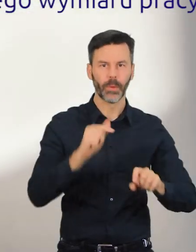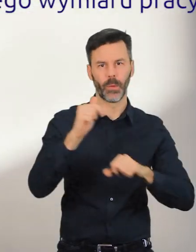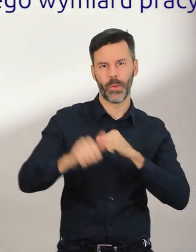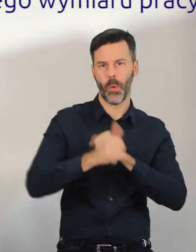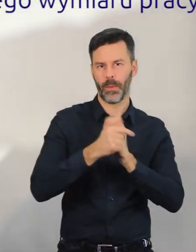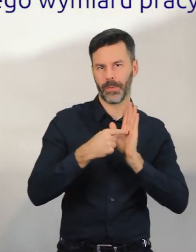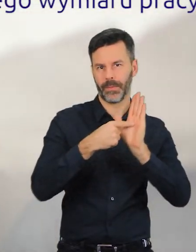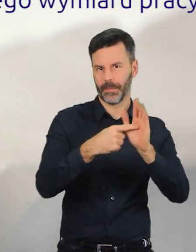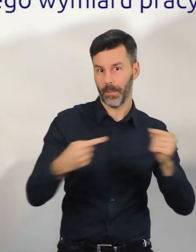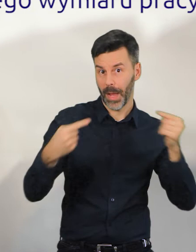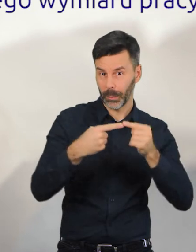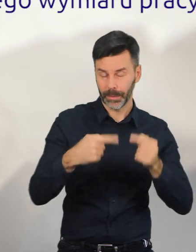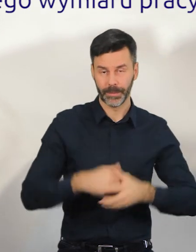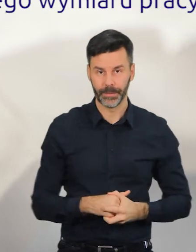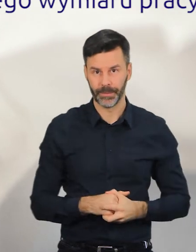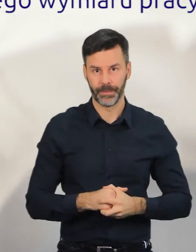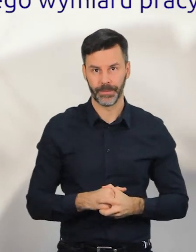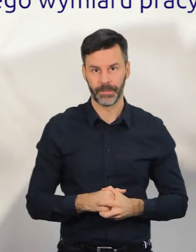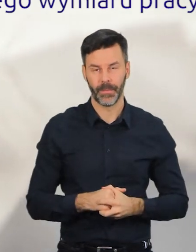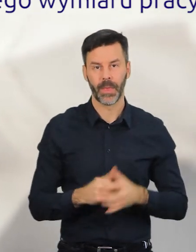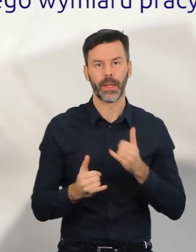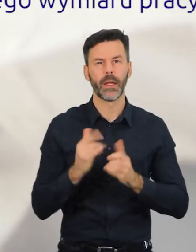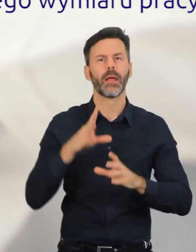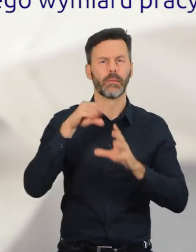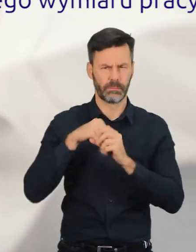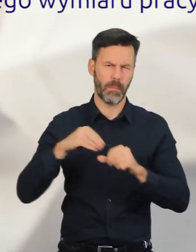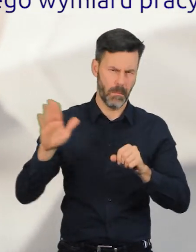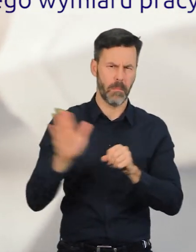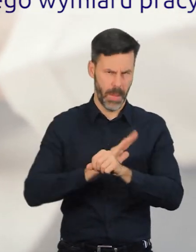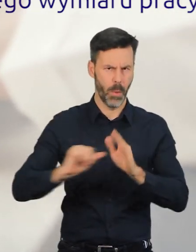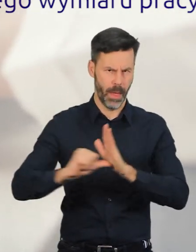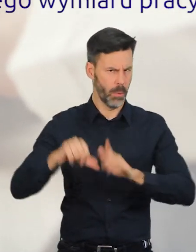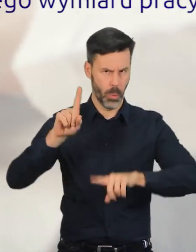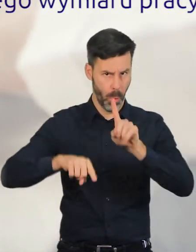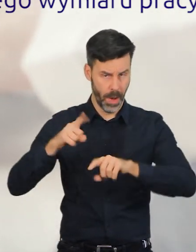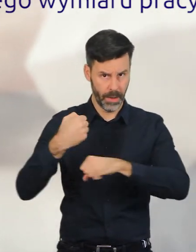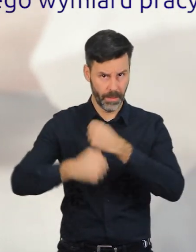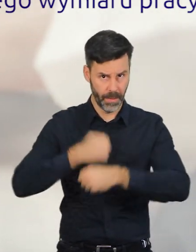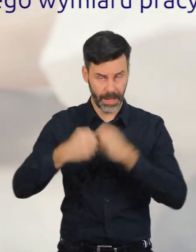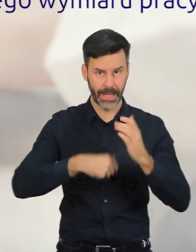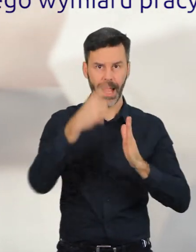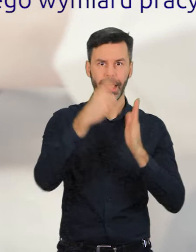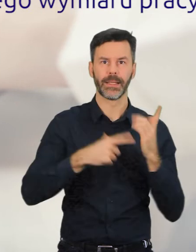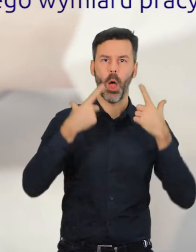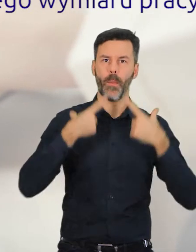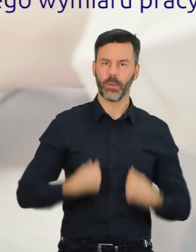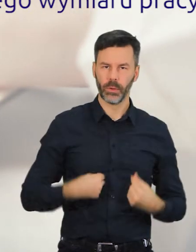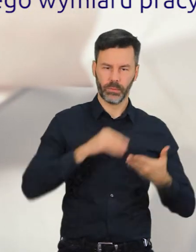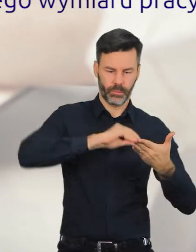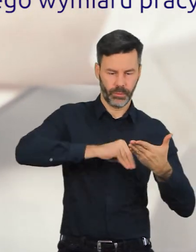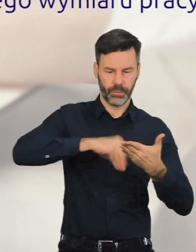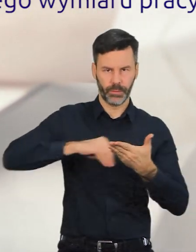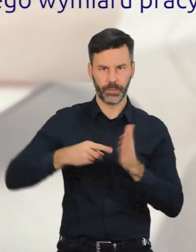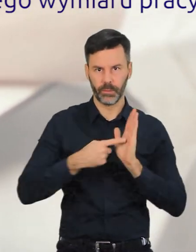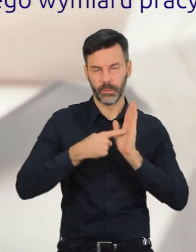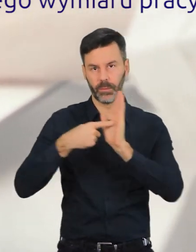W przypadku zaangażowania do projektu w pełnym wymiarze czasu pracy, listę obecności pracowników, poprawność uzupełnienia modułu